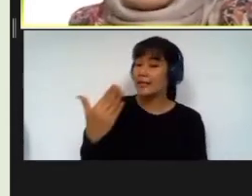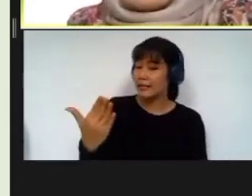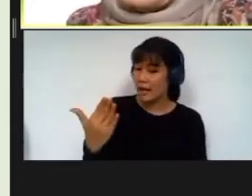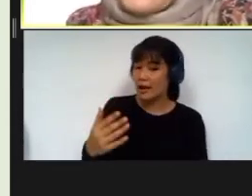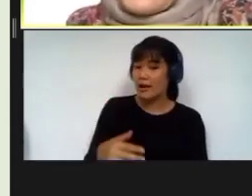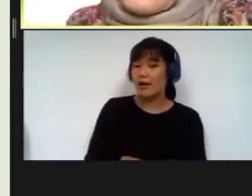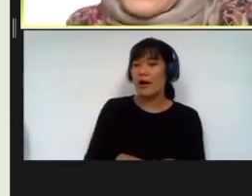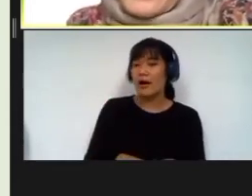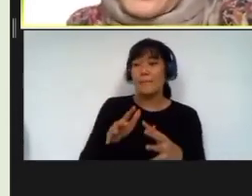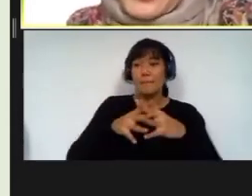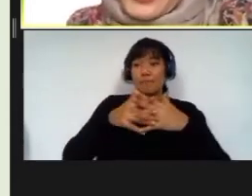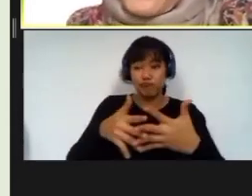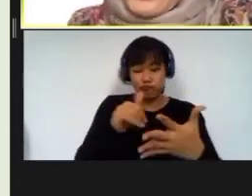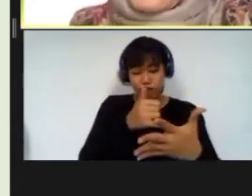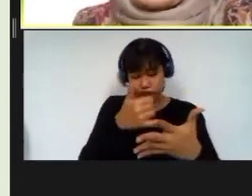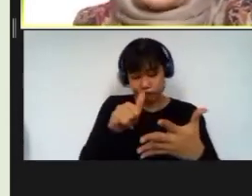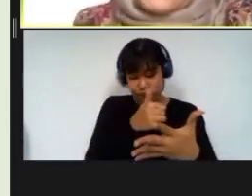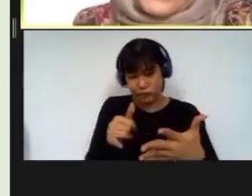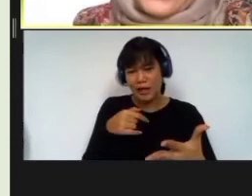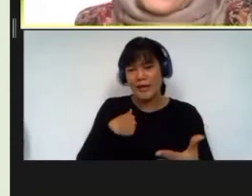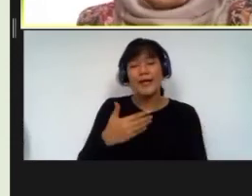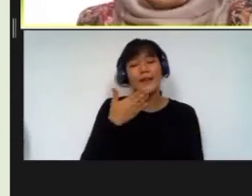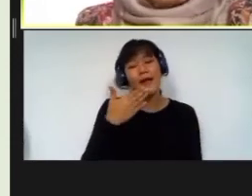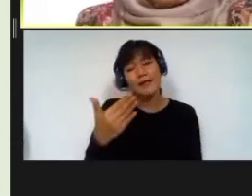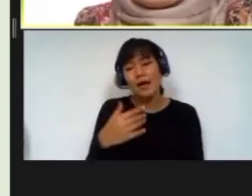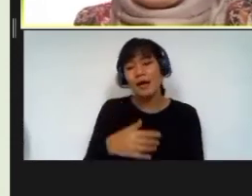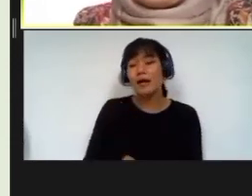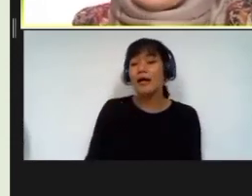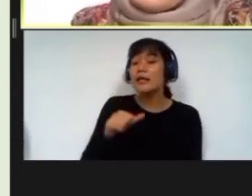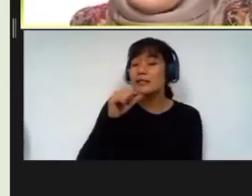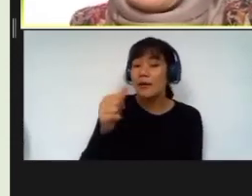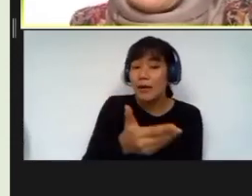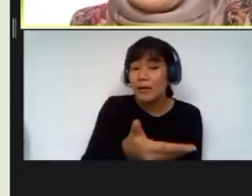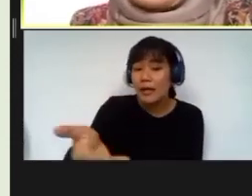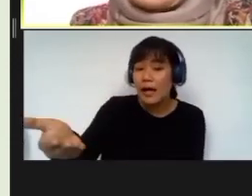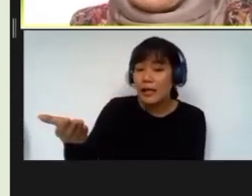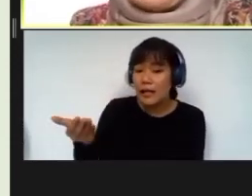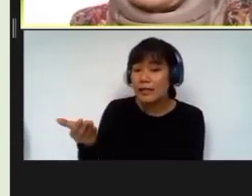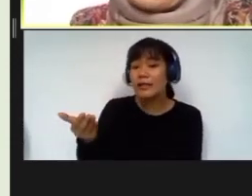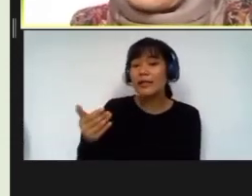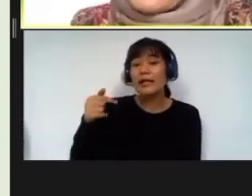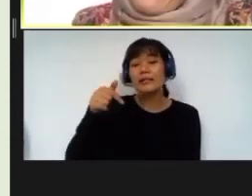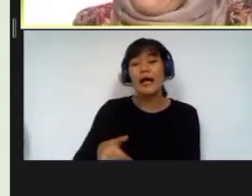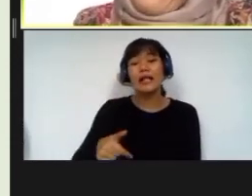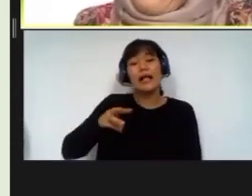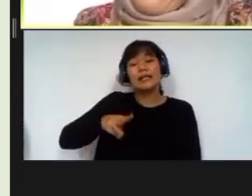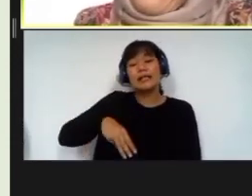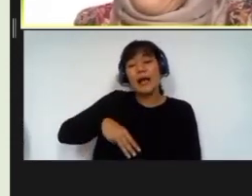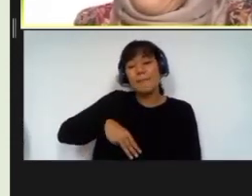mau membaca ayat-ayat suci Al-Quran, jadi saya tanya, siapa di antara kalian yang sedang menstruasi?